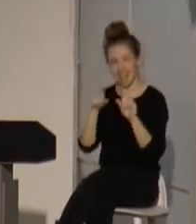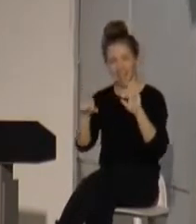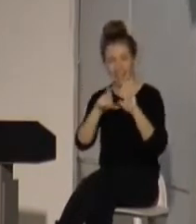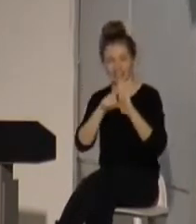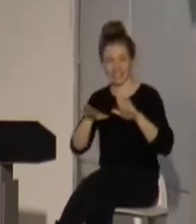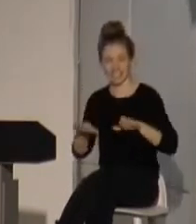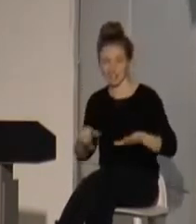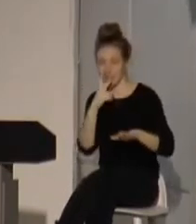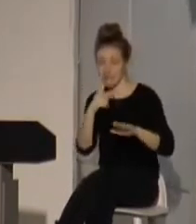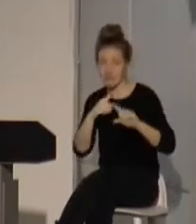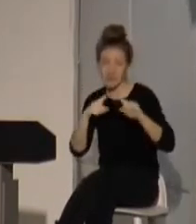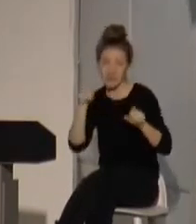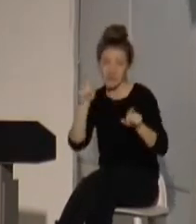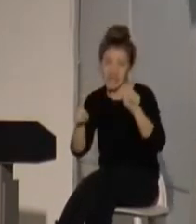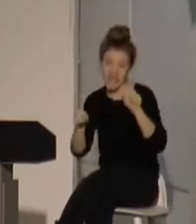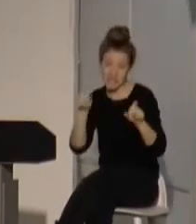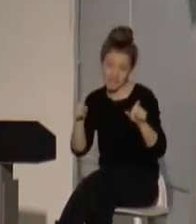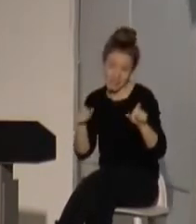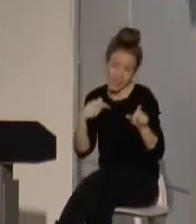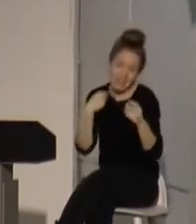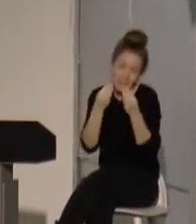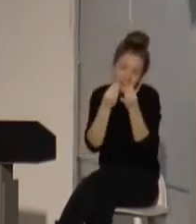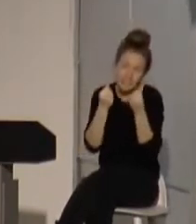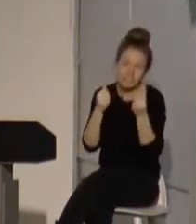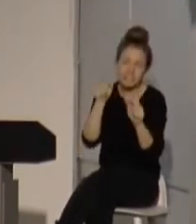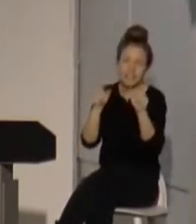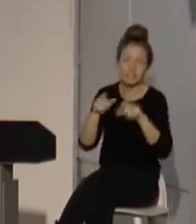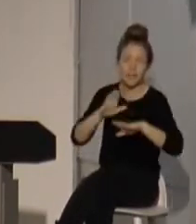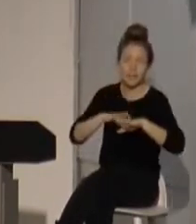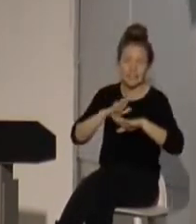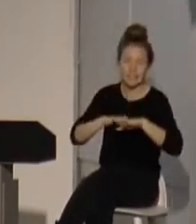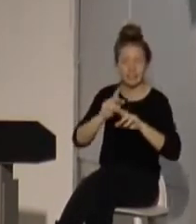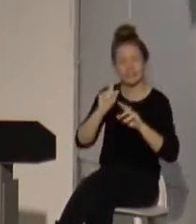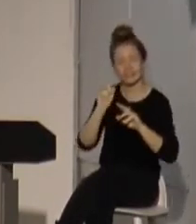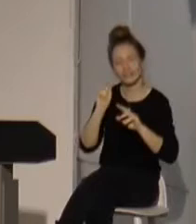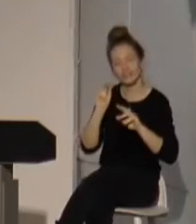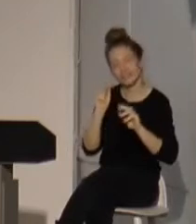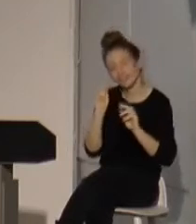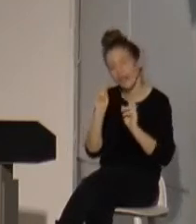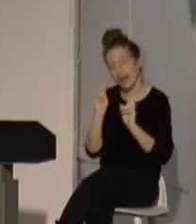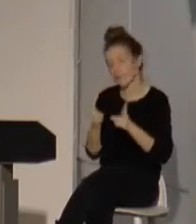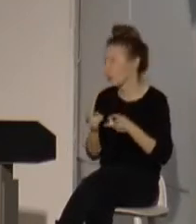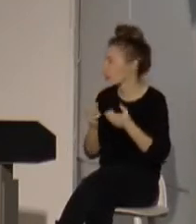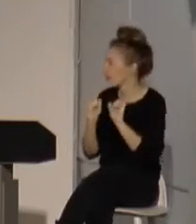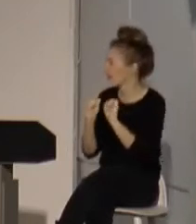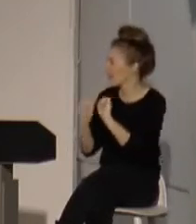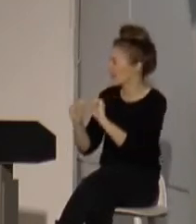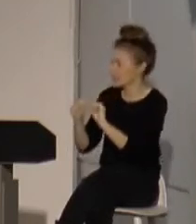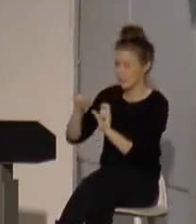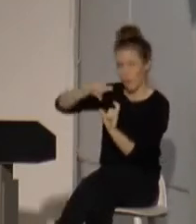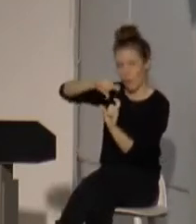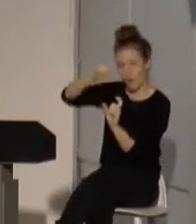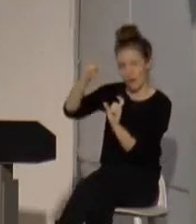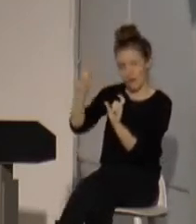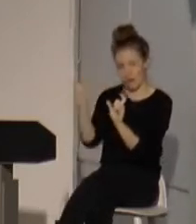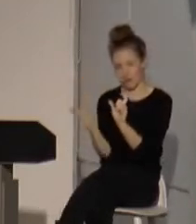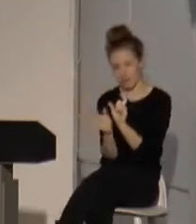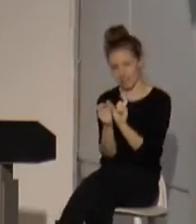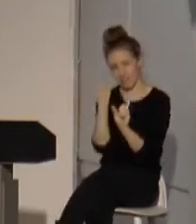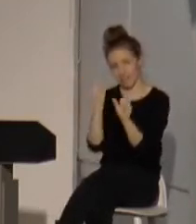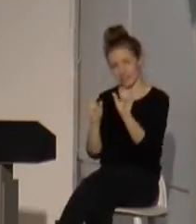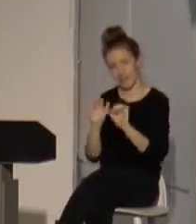מיני אנשים שאני מניחה שהם אנשי מקצוע, שאמורים בעצם לתמוך בתהליך הזה של השיקום, בעצם אפשר